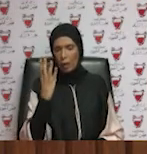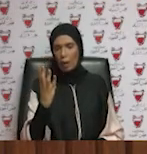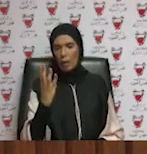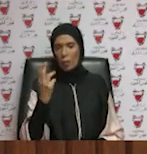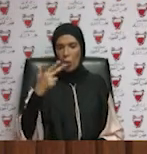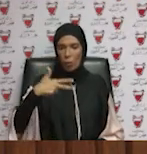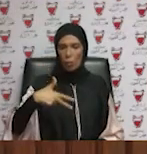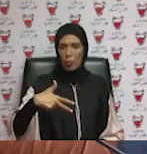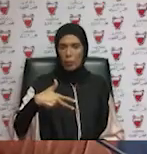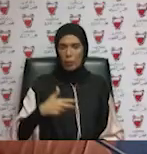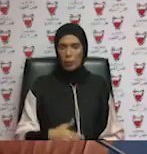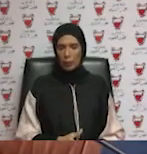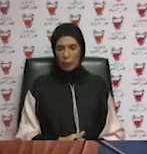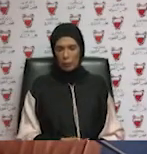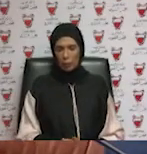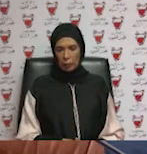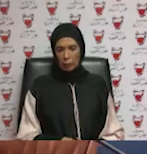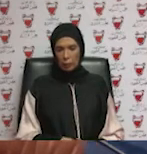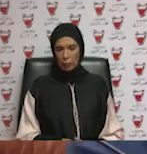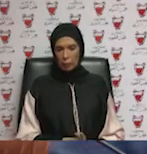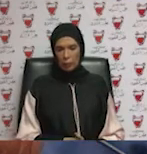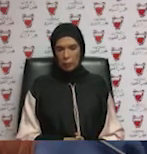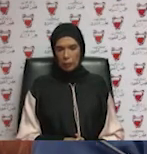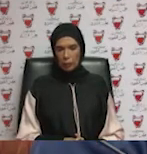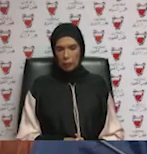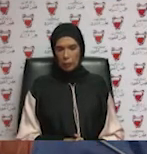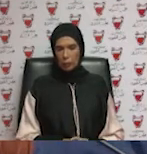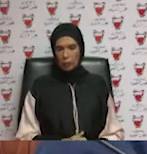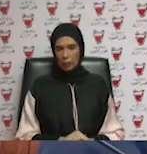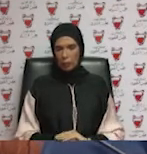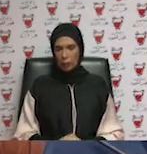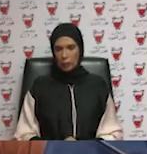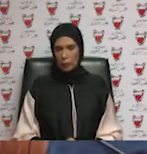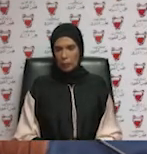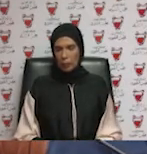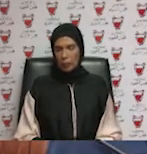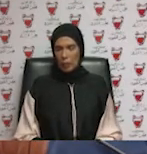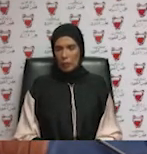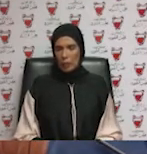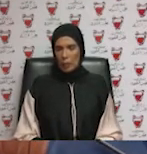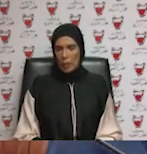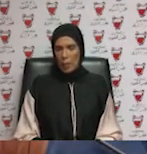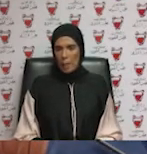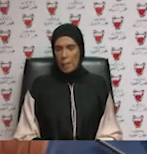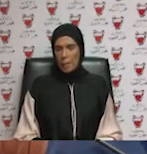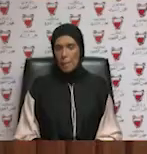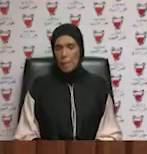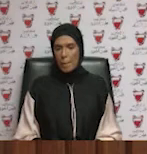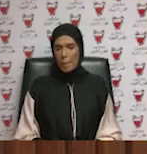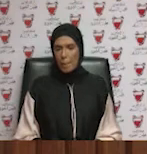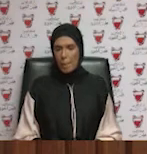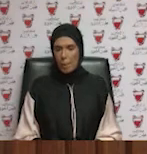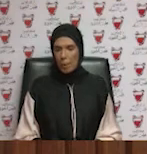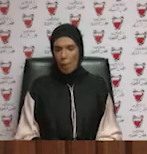قطعية، وهي قطعية، سعادة الوزير، دلالة قطعية الثبوت. معالي الرئيس، يعني هذا اللي بس أنا حبيت أوضحه. نعم. أن ترى